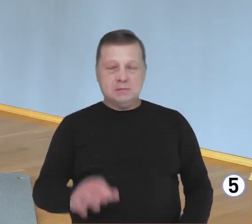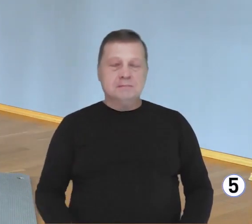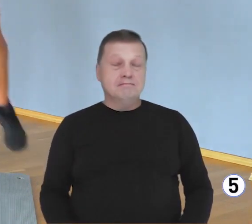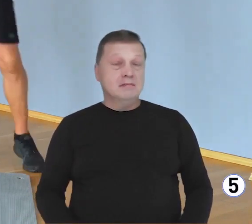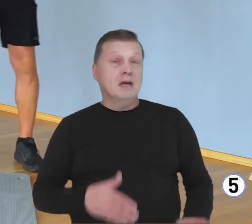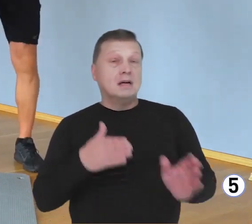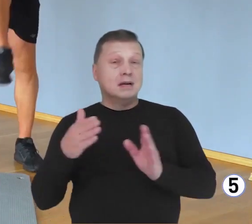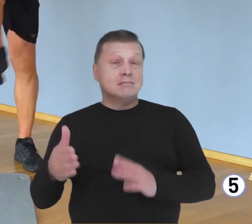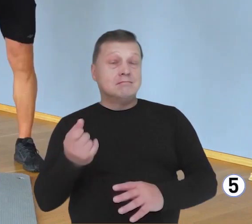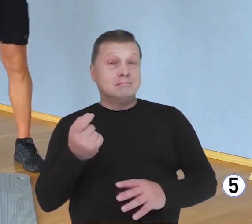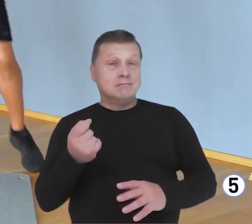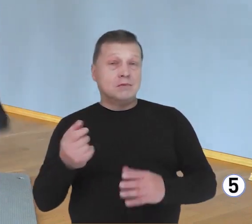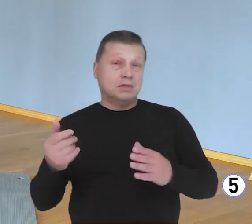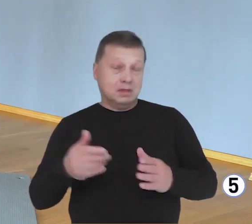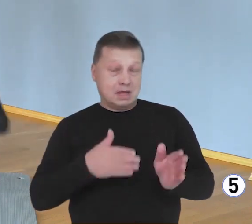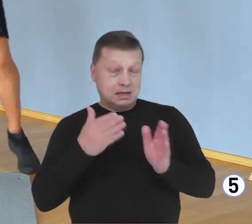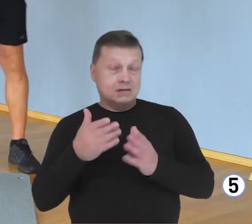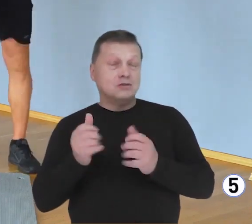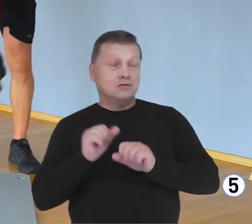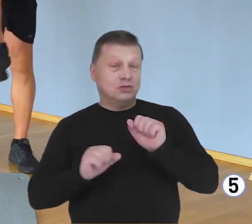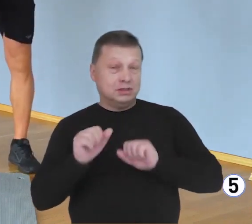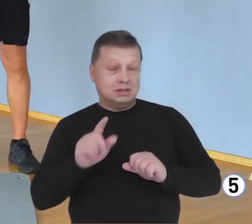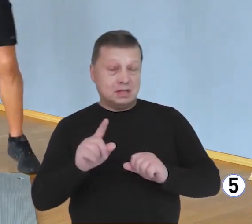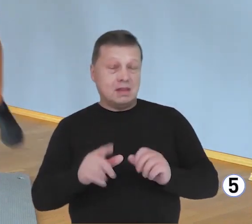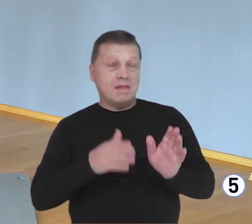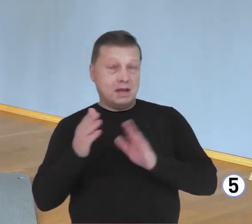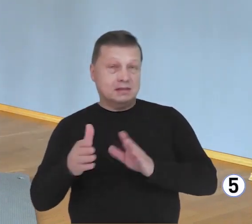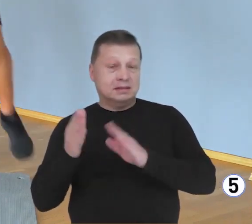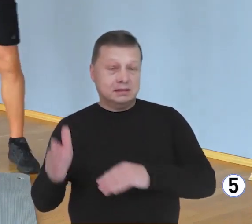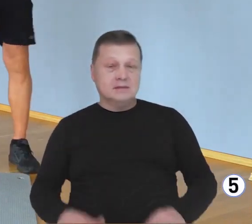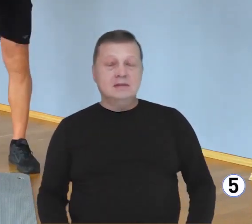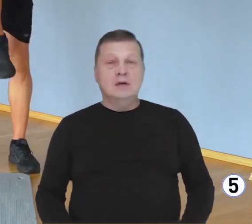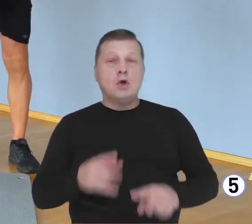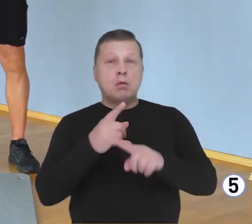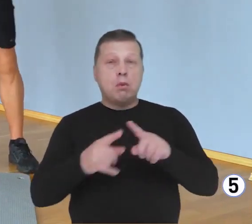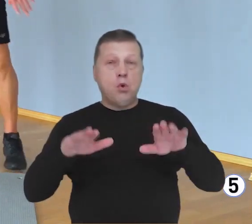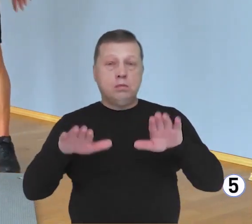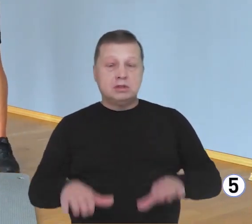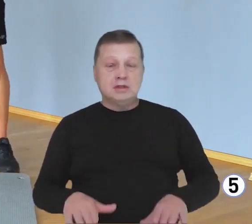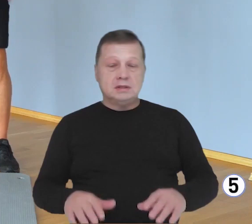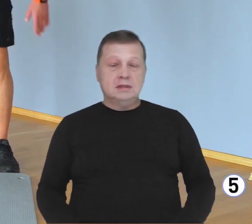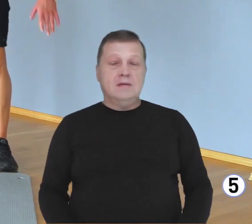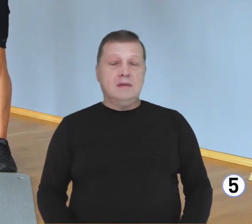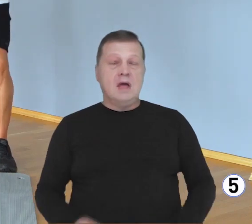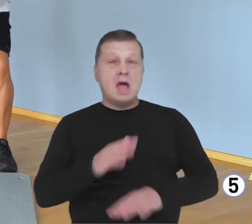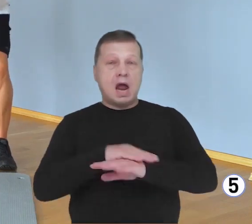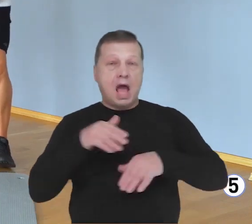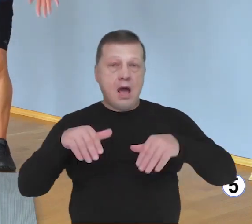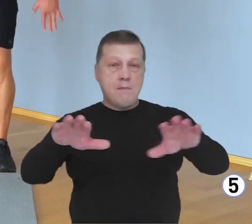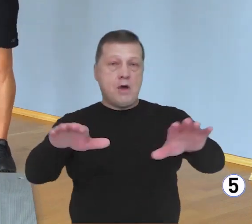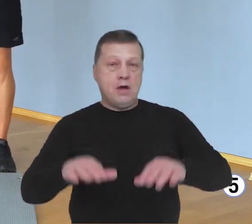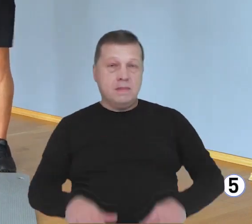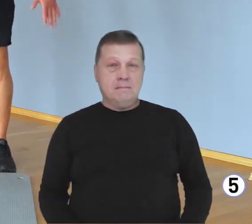Za chwileczkę kolejne ćwiczenie. Przejdziemy do kolejnego ćwiczenia. Pół przysiady ze